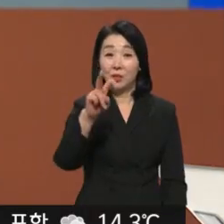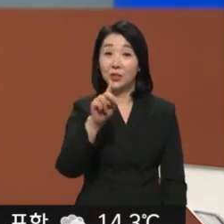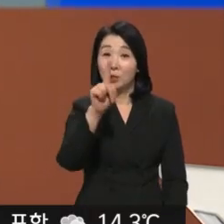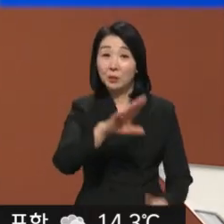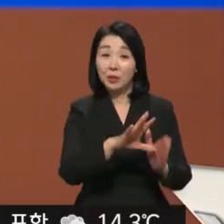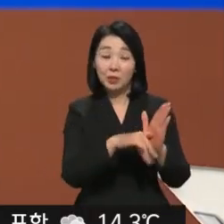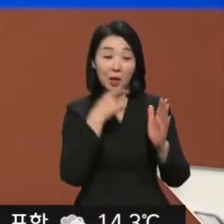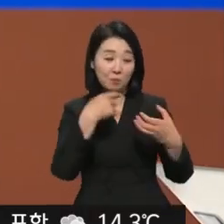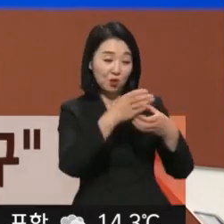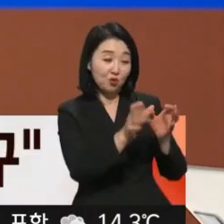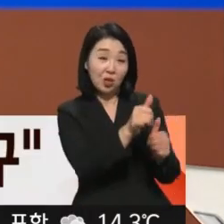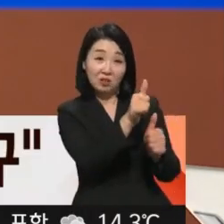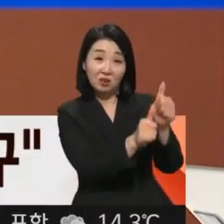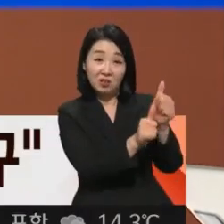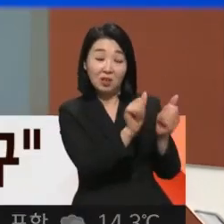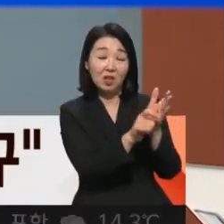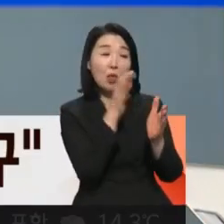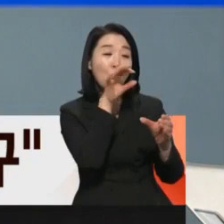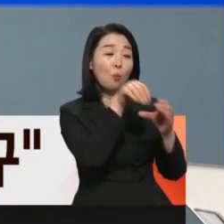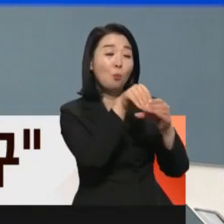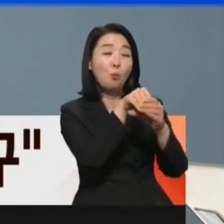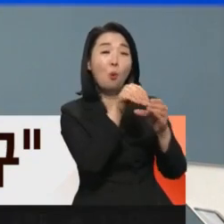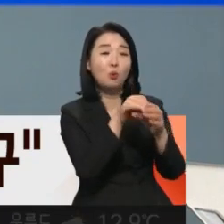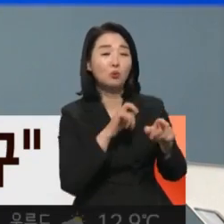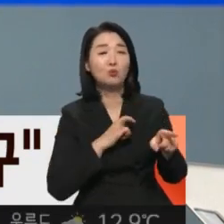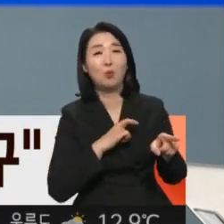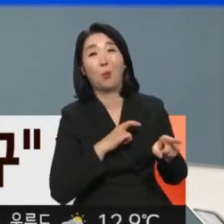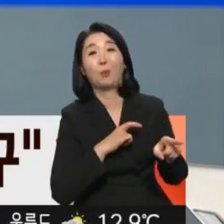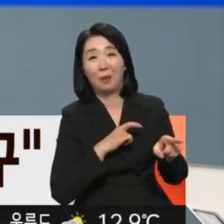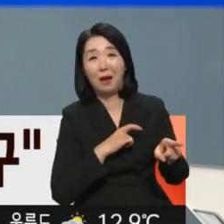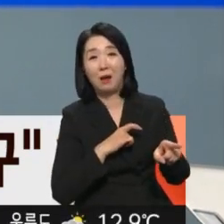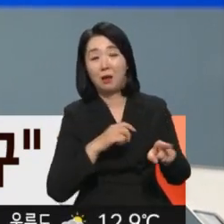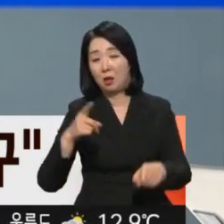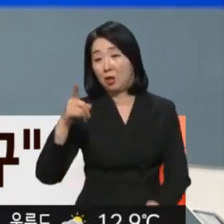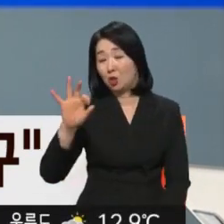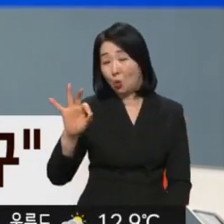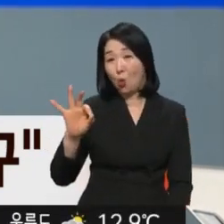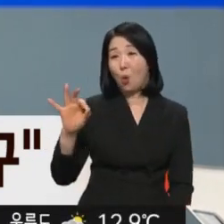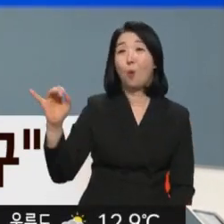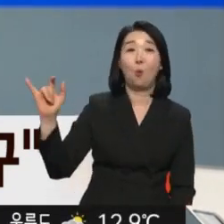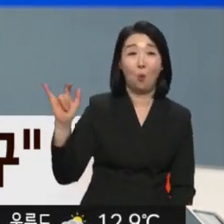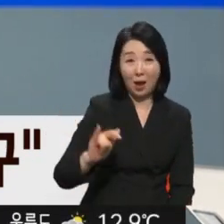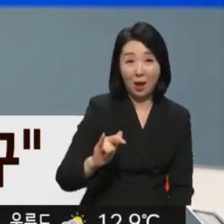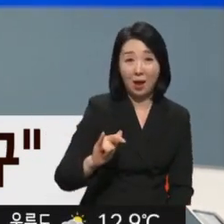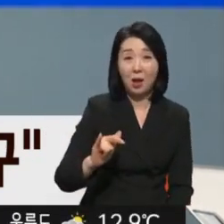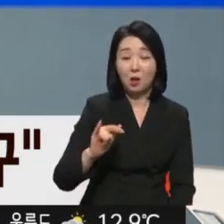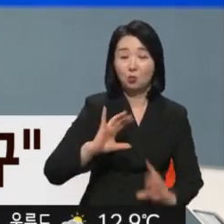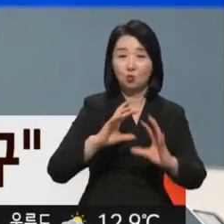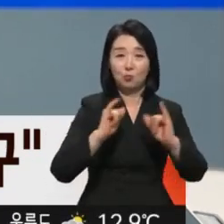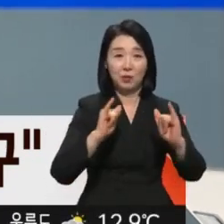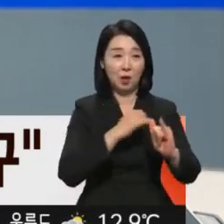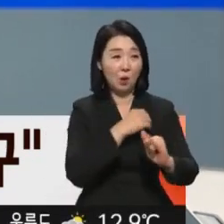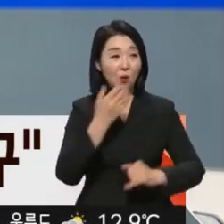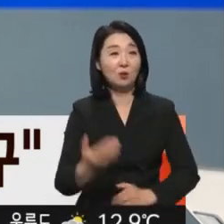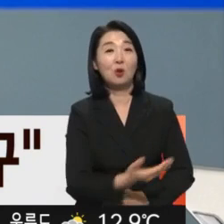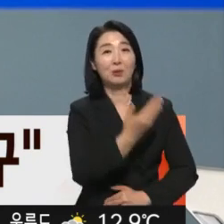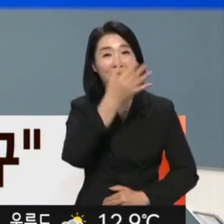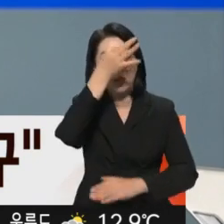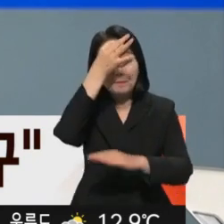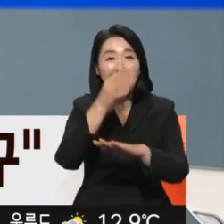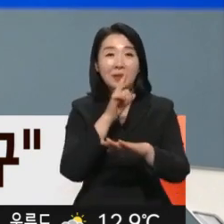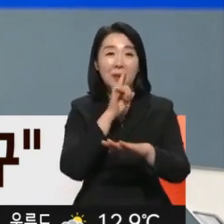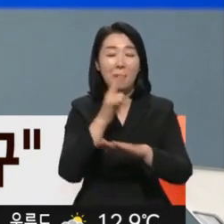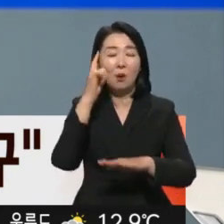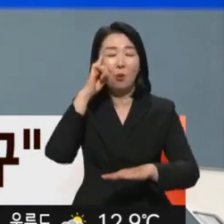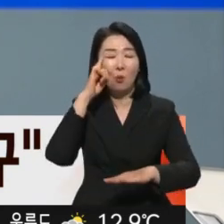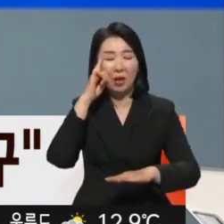2021년 민주당 전당대회 돈봉투 의혹과 관련해서 송영길 전 대표가 조금 전에 귀국했습니다. 국민과 당원에게 송구스럽다면서